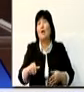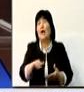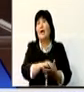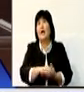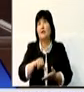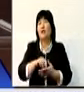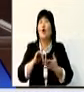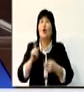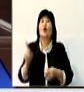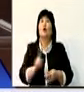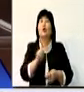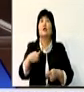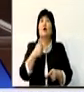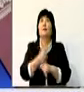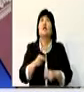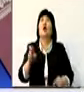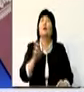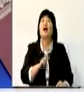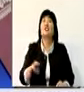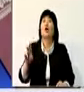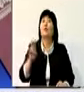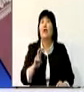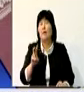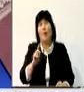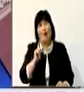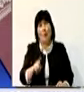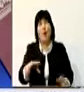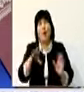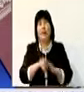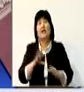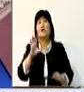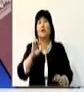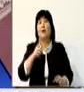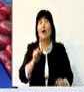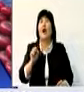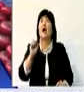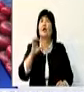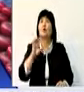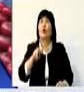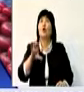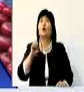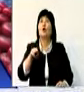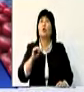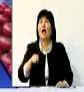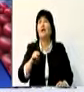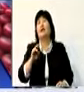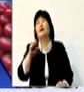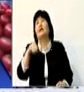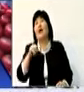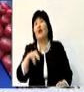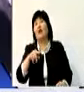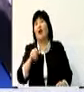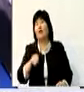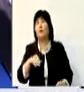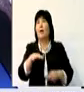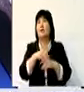және туризм басқармасының басшысы Бақытжан Намаев. Олардың қатарында Сыбаға, Асбол, Султан, Талғат базарлары аталды. Кез келген